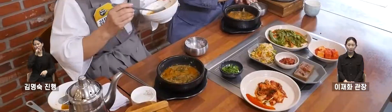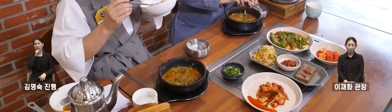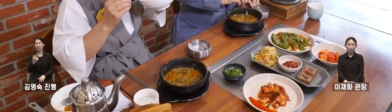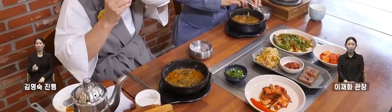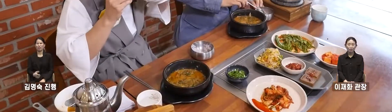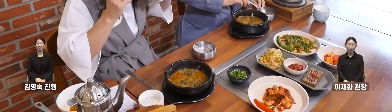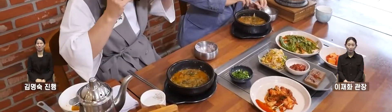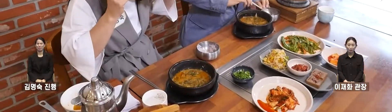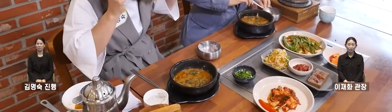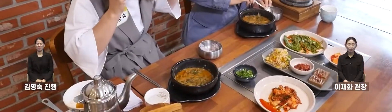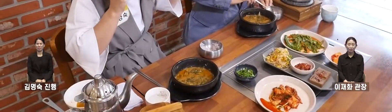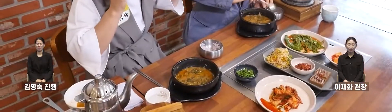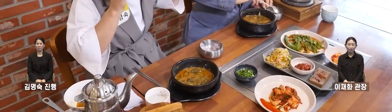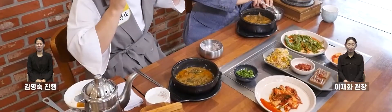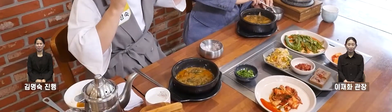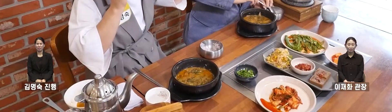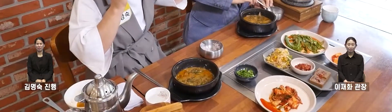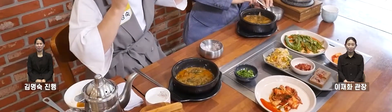오시면.